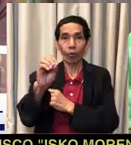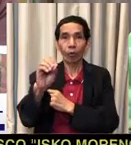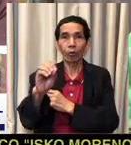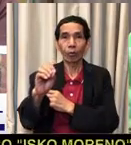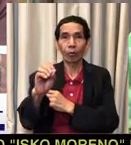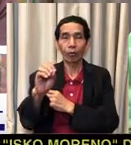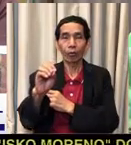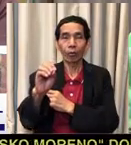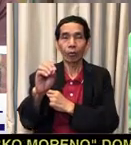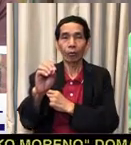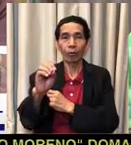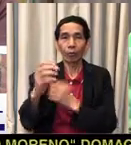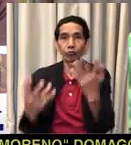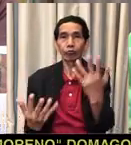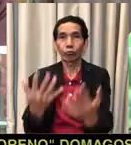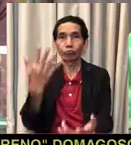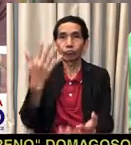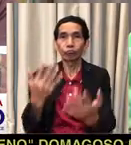Naging